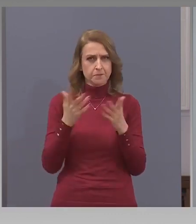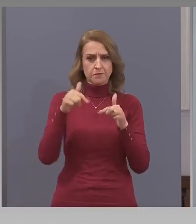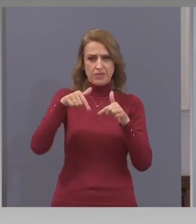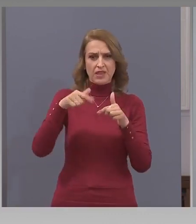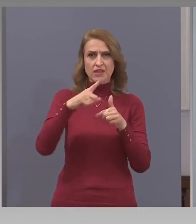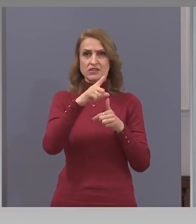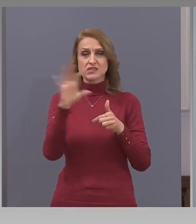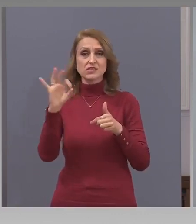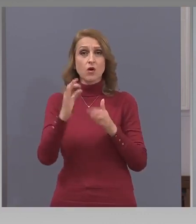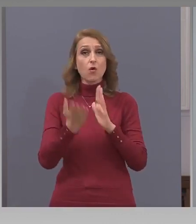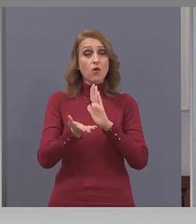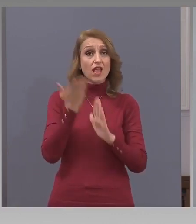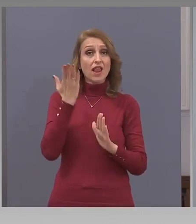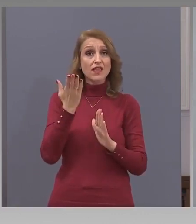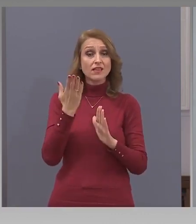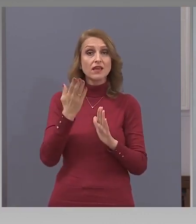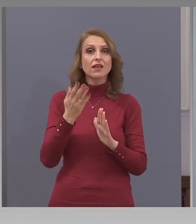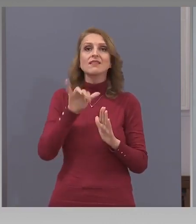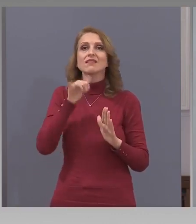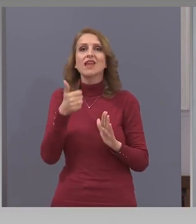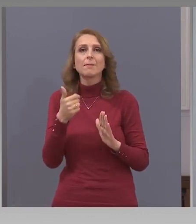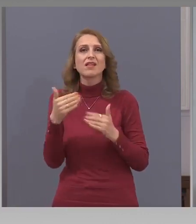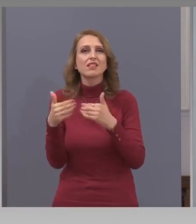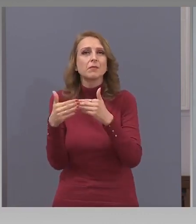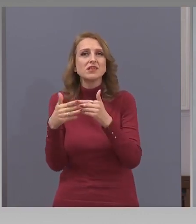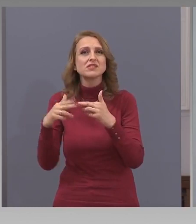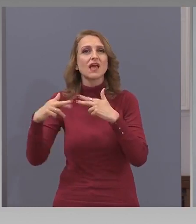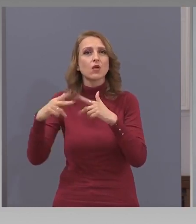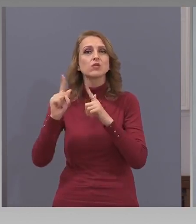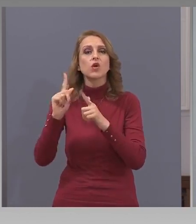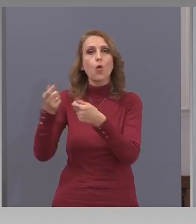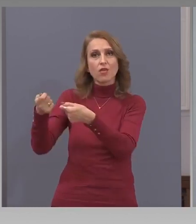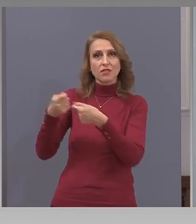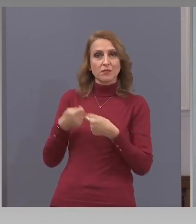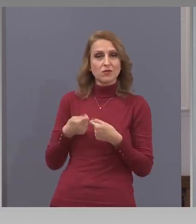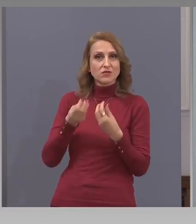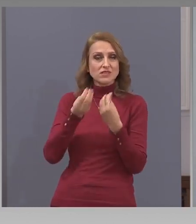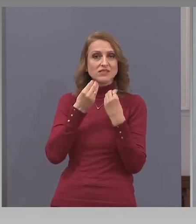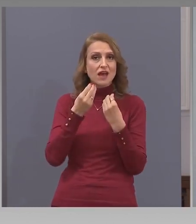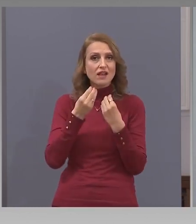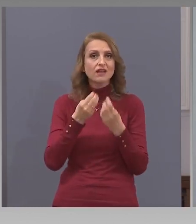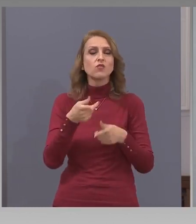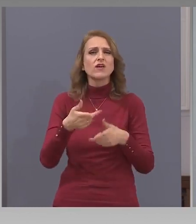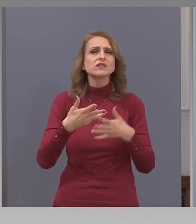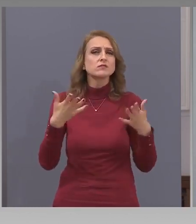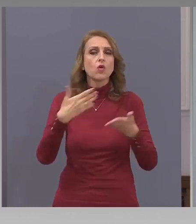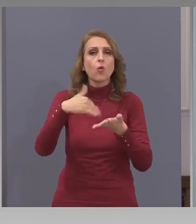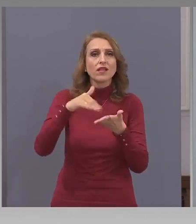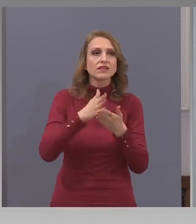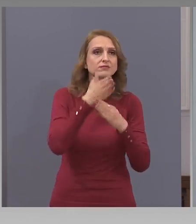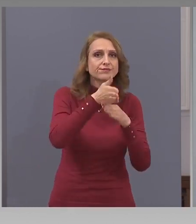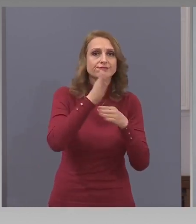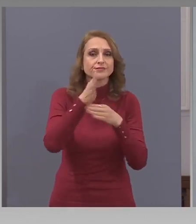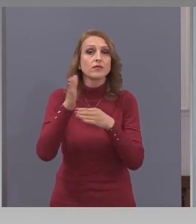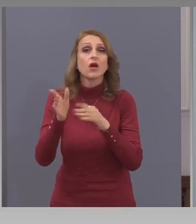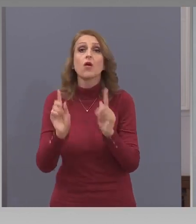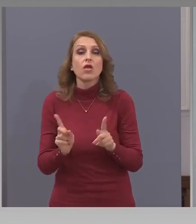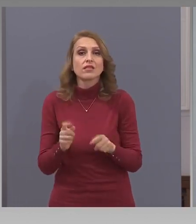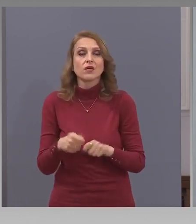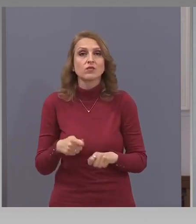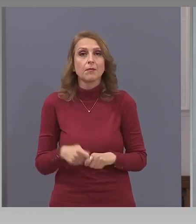останат с такива нужди, сметнете 100 хиляди, айде по 3-4 адреса да обиколи, защото